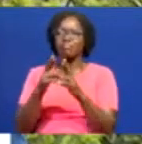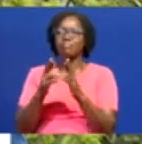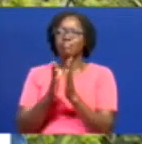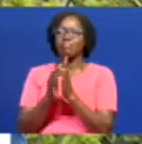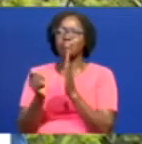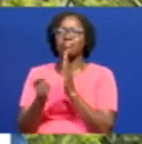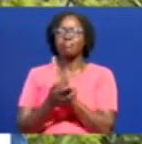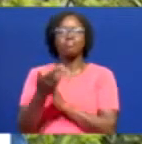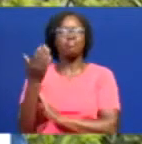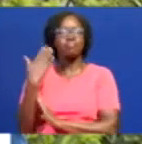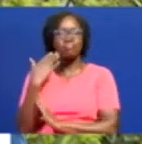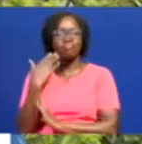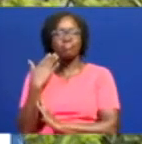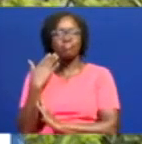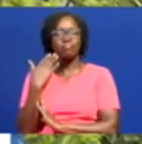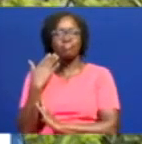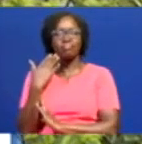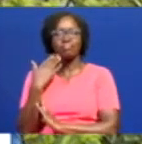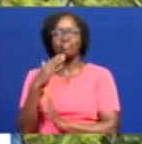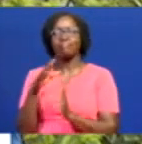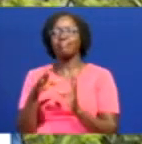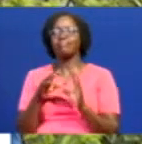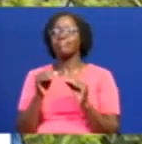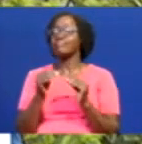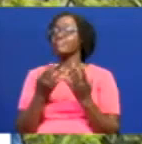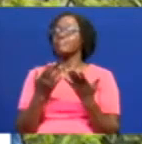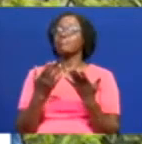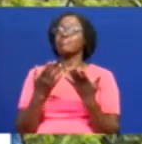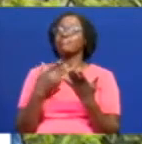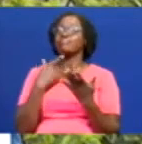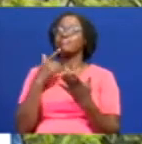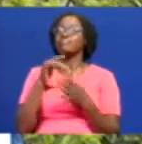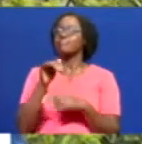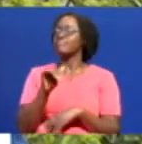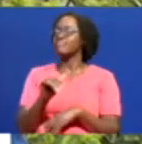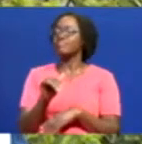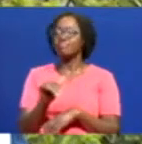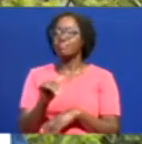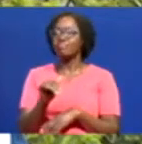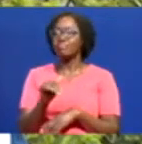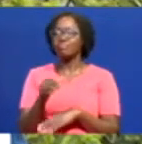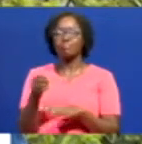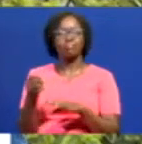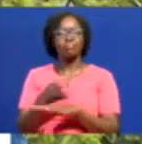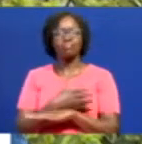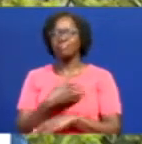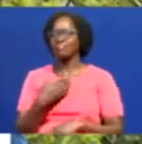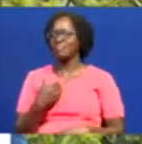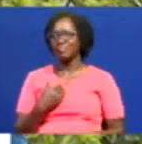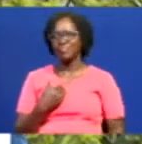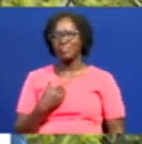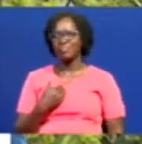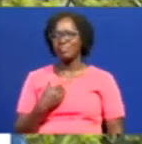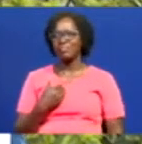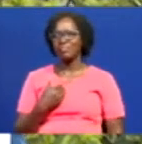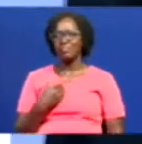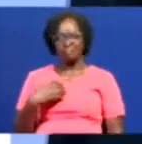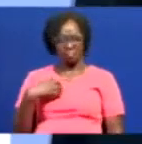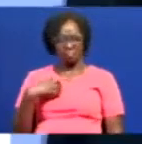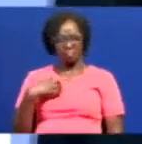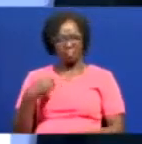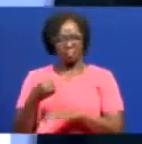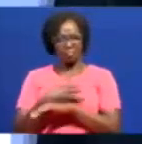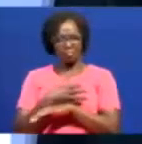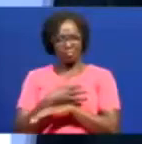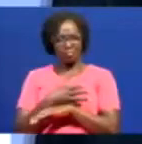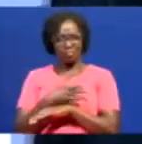ago is when the results, I received the results, and I was told that I had cancer, breast cancer.